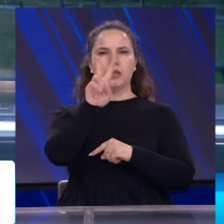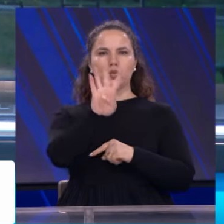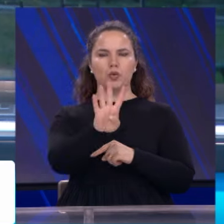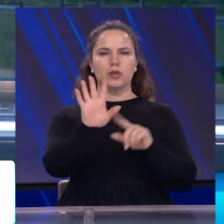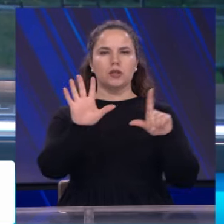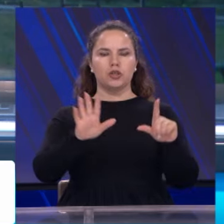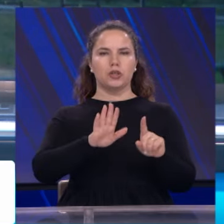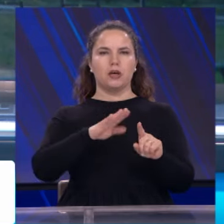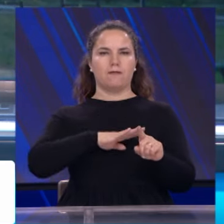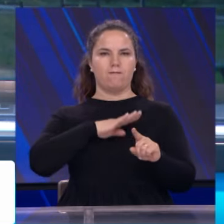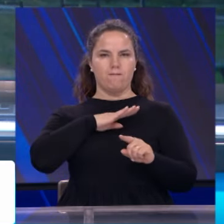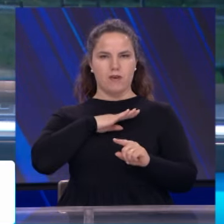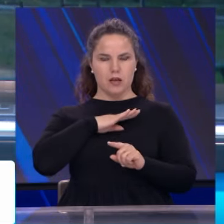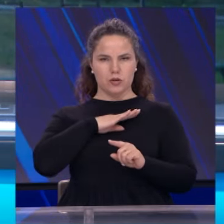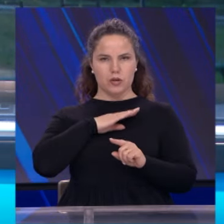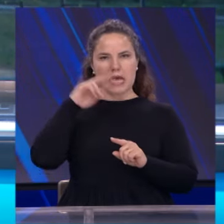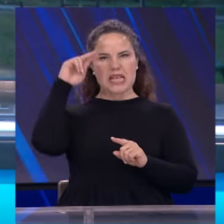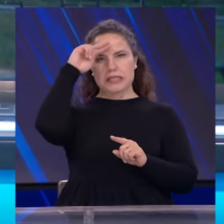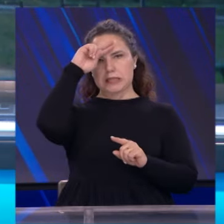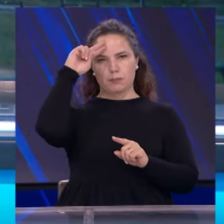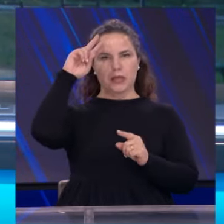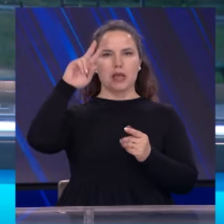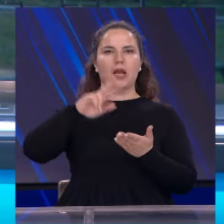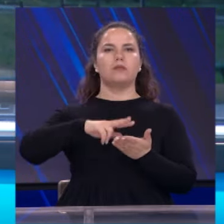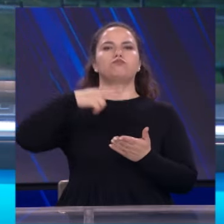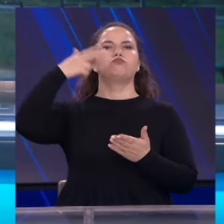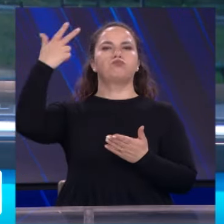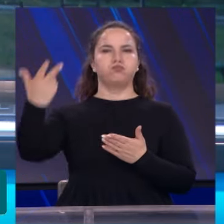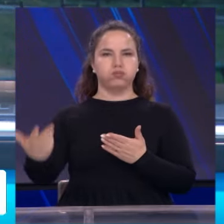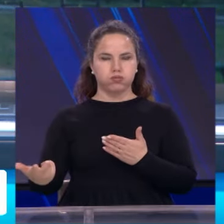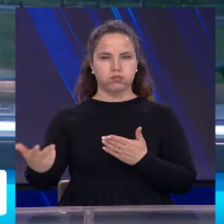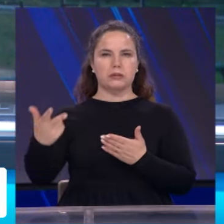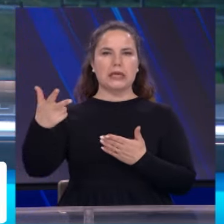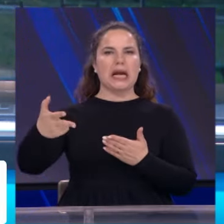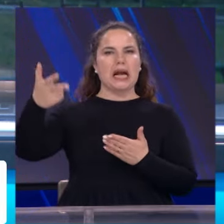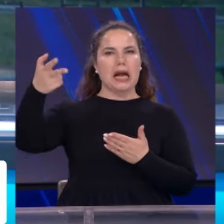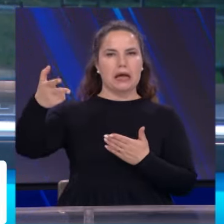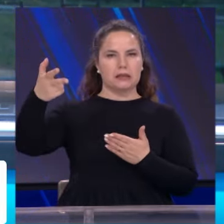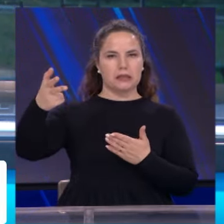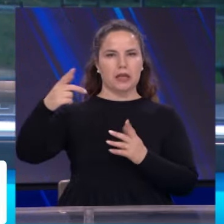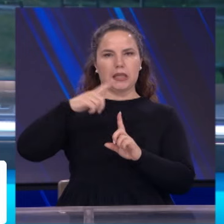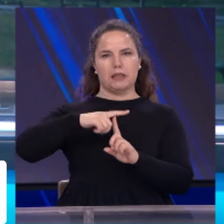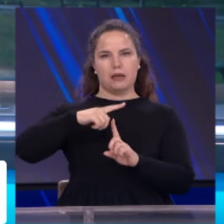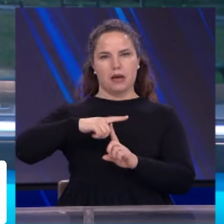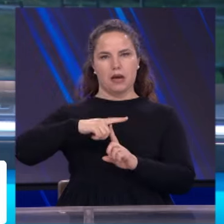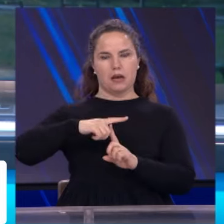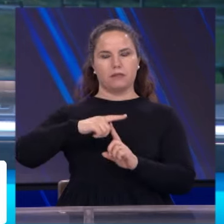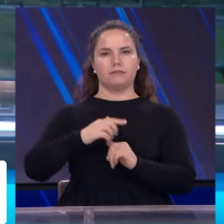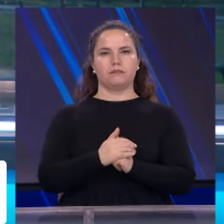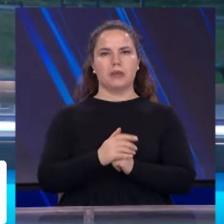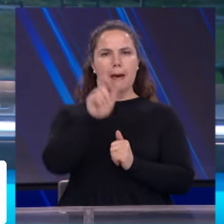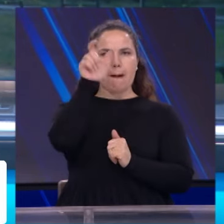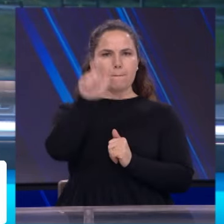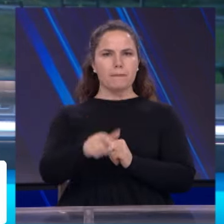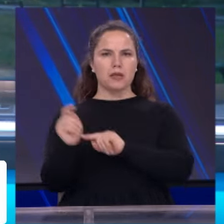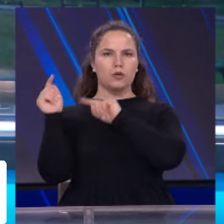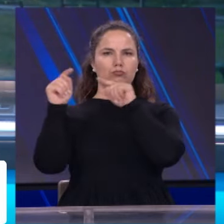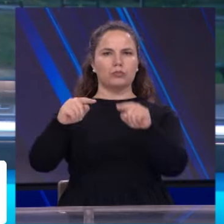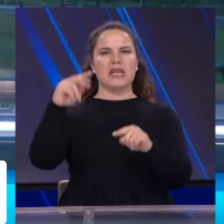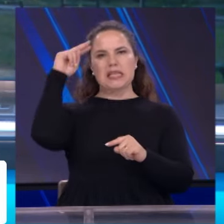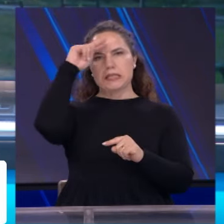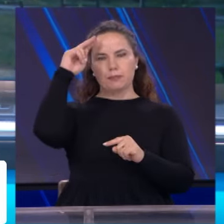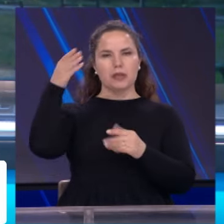jetën pasi u hodh nga dritarja e dhomës në katin e tretë të spitalit të traumës në Tiranë. Pacienti që ishte paraqitur një ditë më